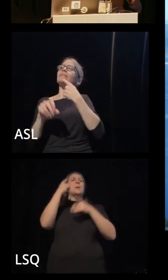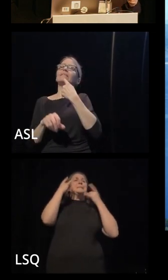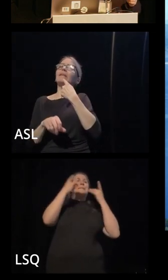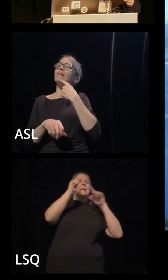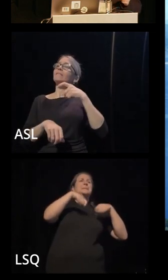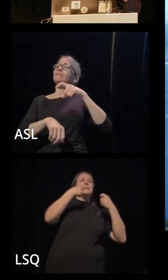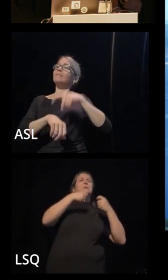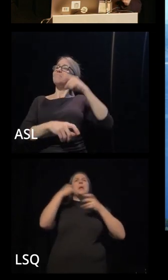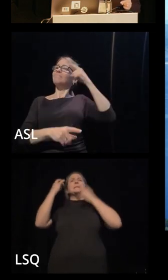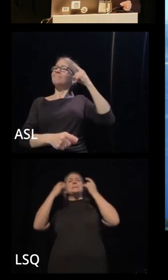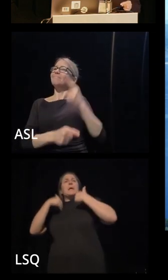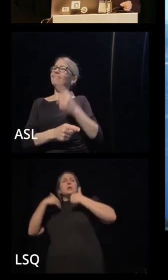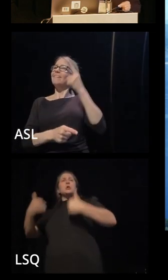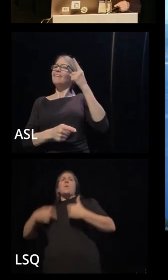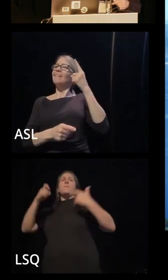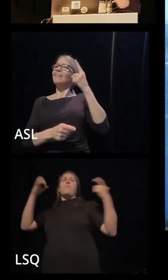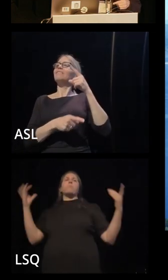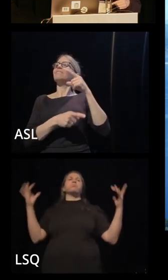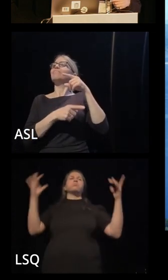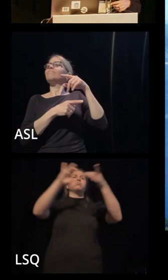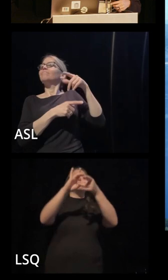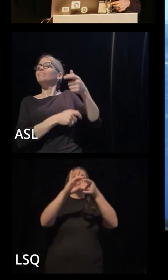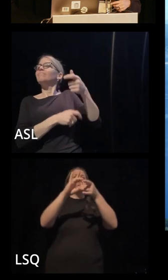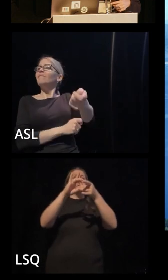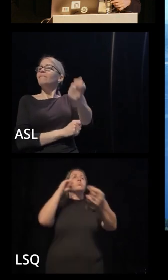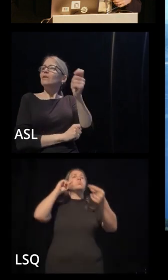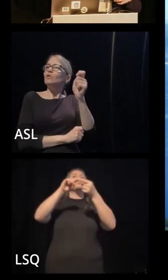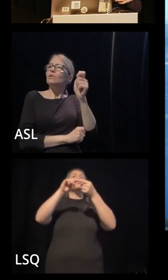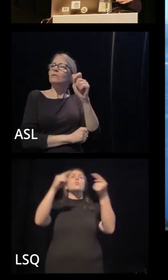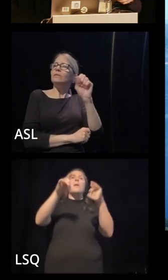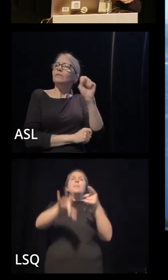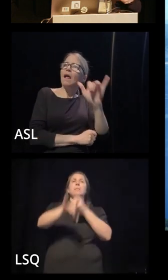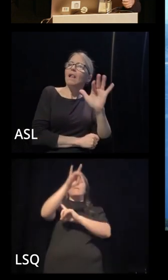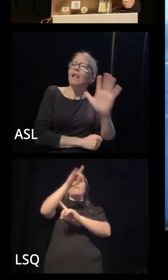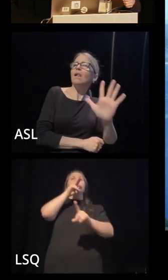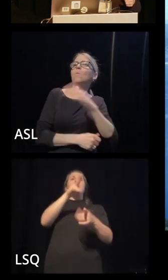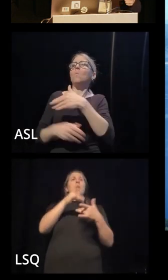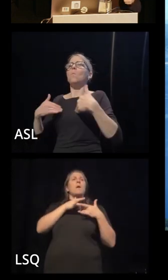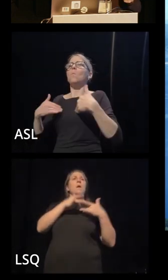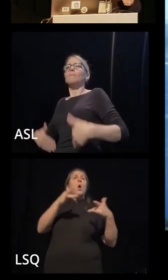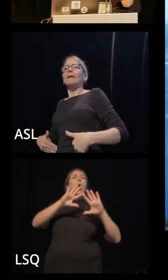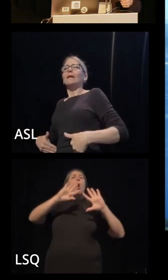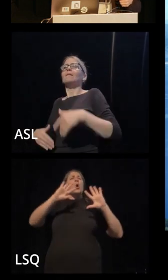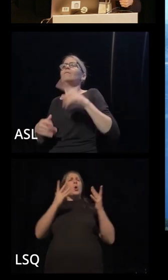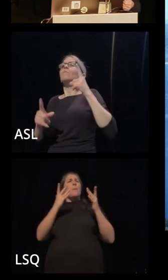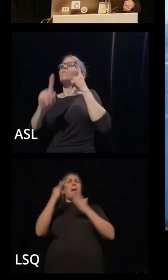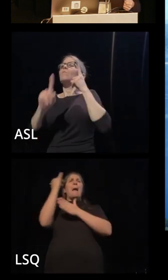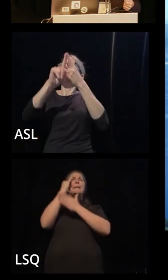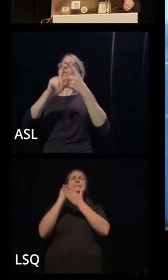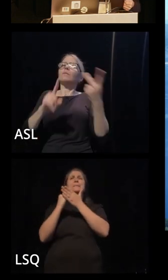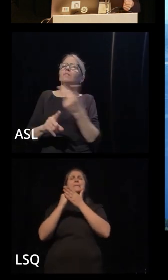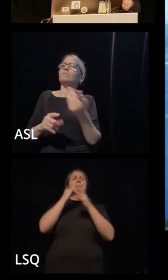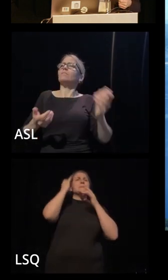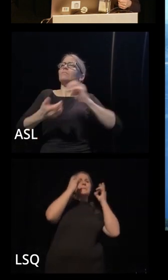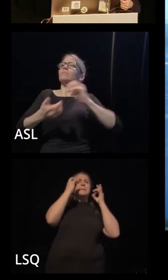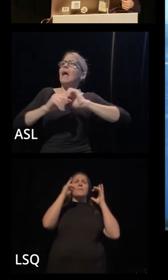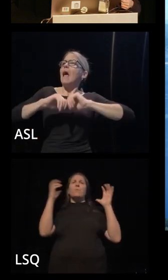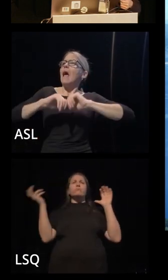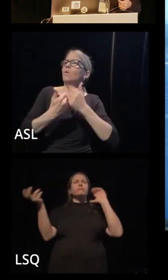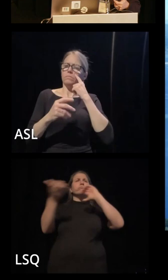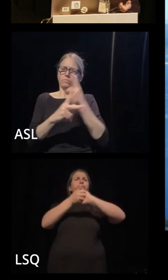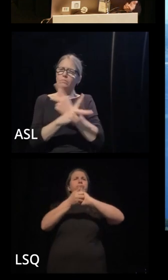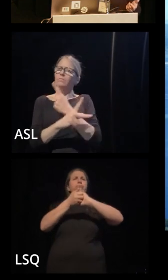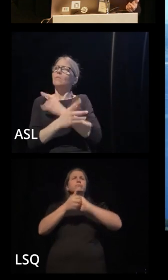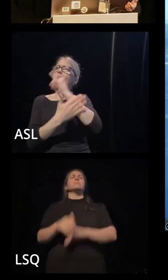l'homme, et en fait, pour une reconnaissance de la découverte authentique par les moyens artistiques aussi bien que scientifiques.